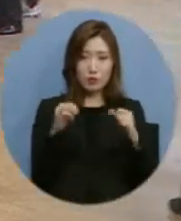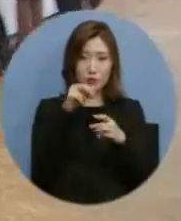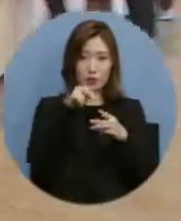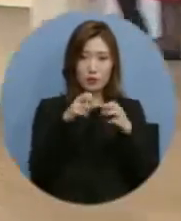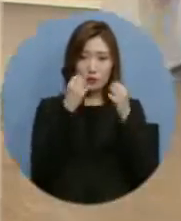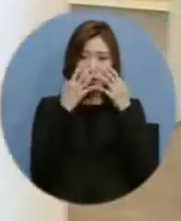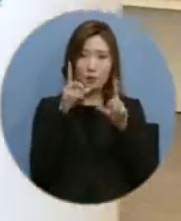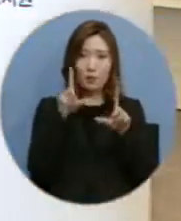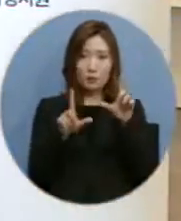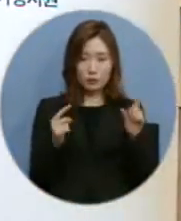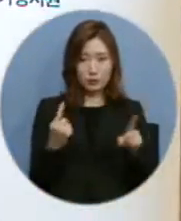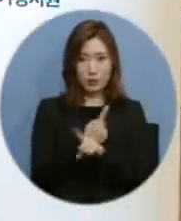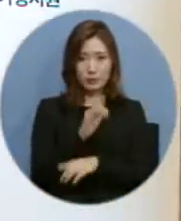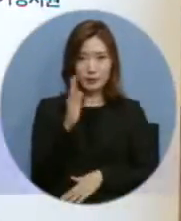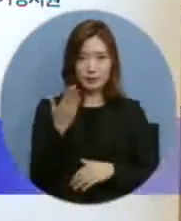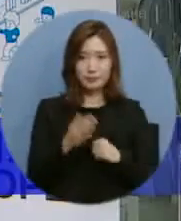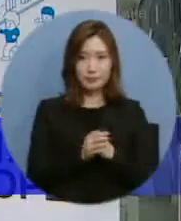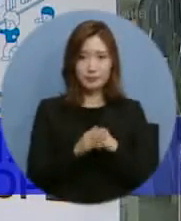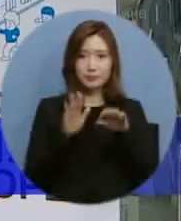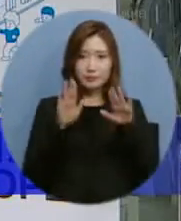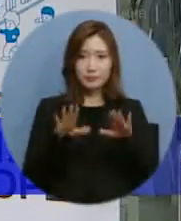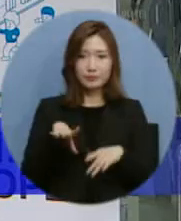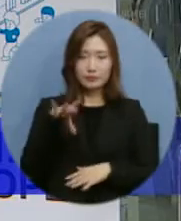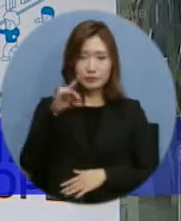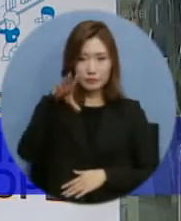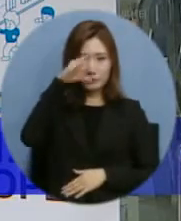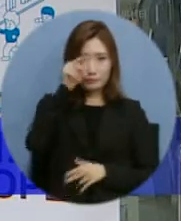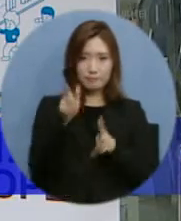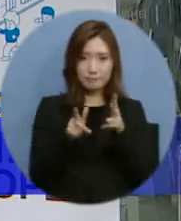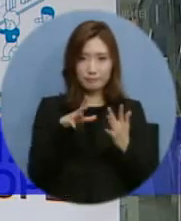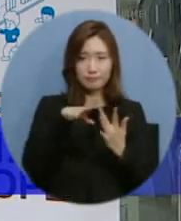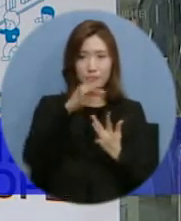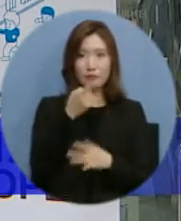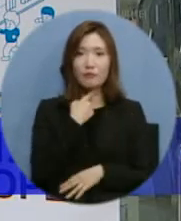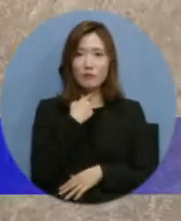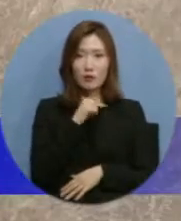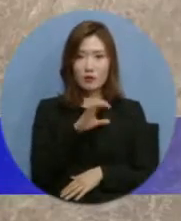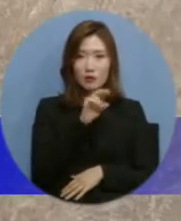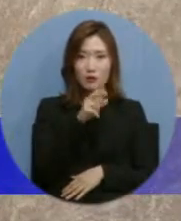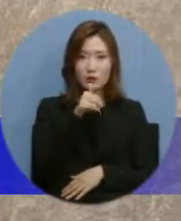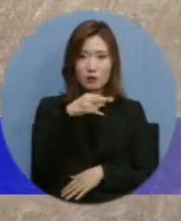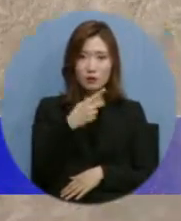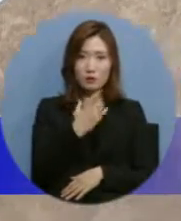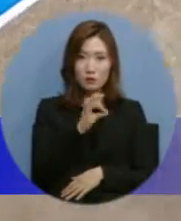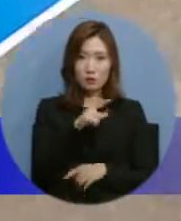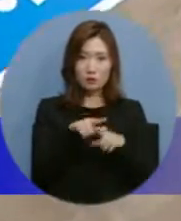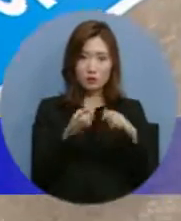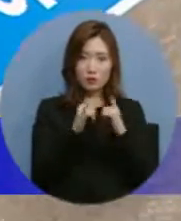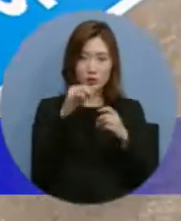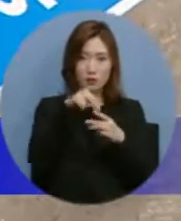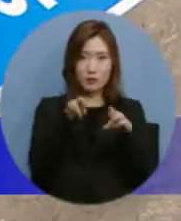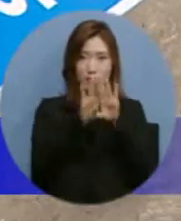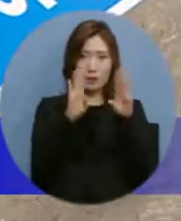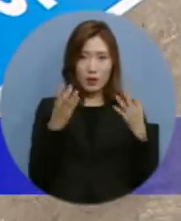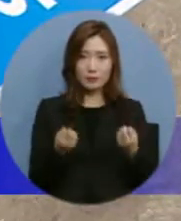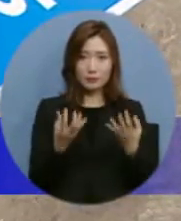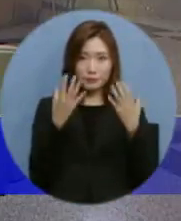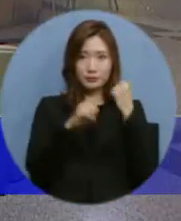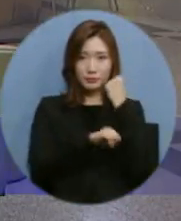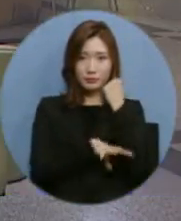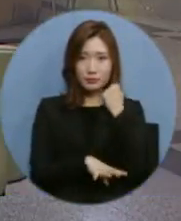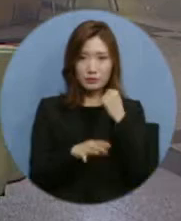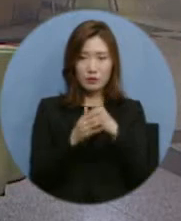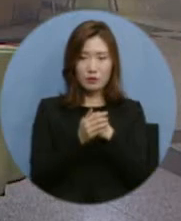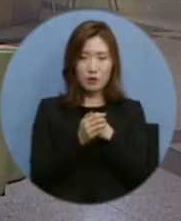새로운 모습으로 탈바꿈됩니다. 오늘은 첫 시범 사업으로 선정되었던 연희동 주민센터의 개장식. 기존의